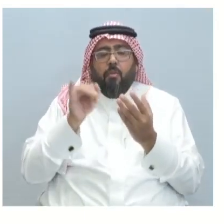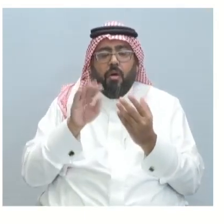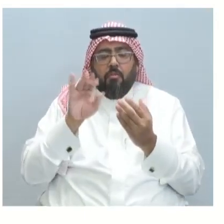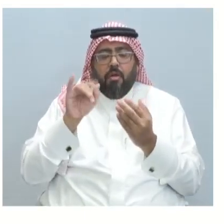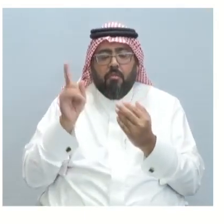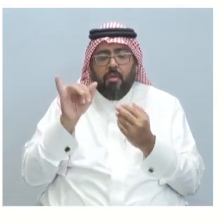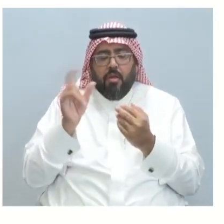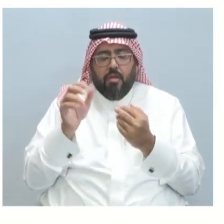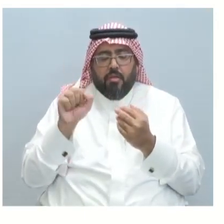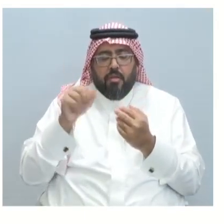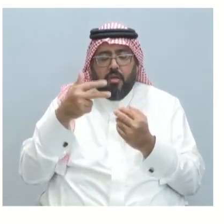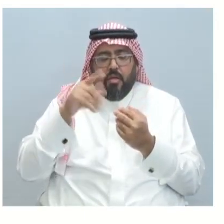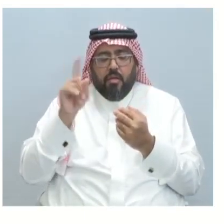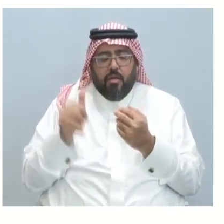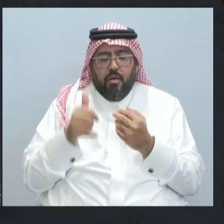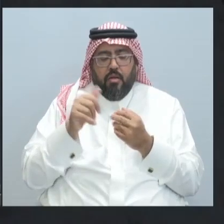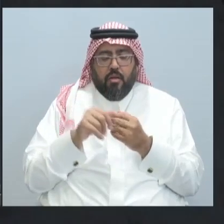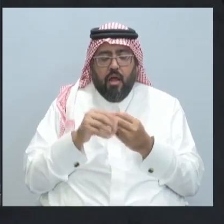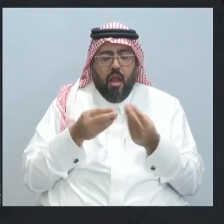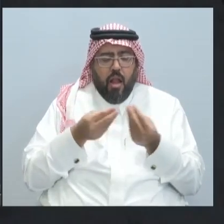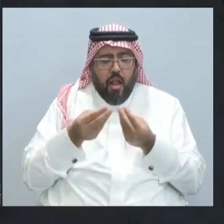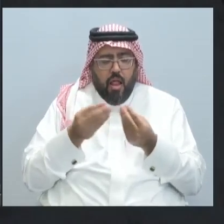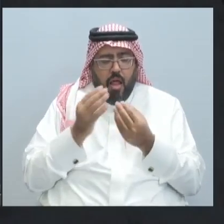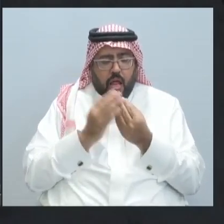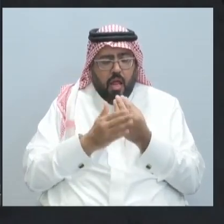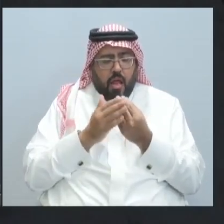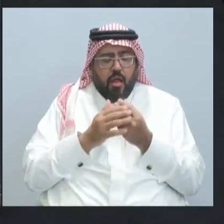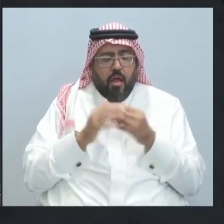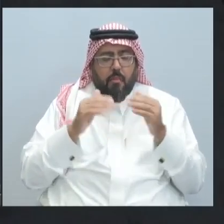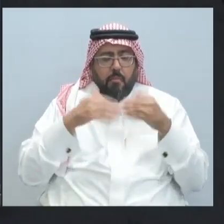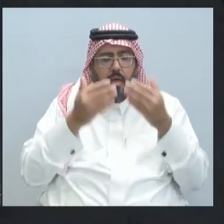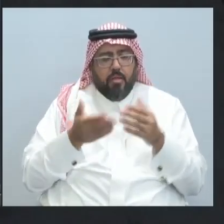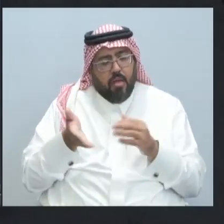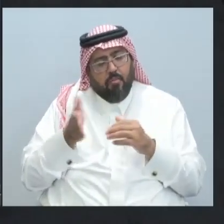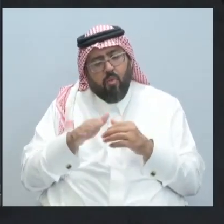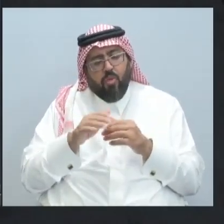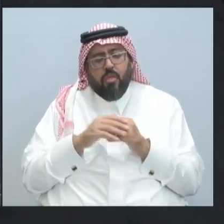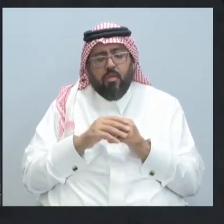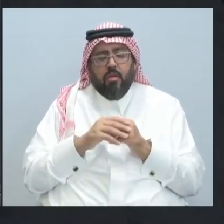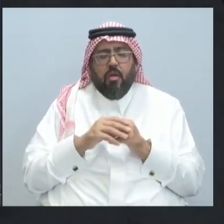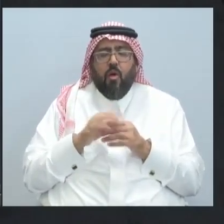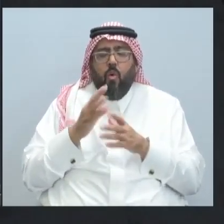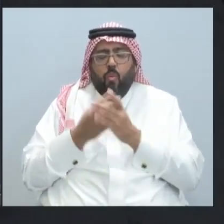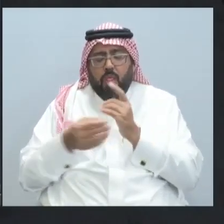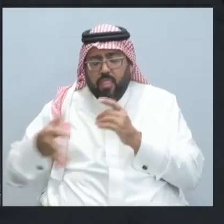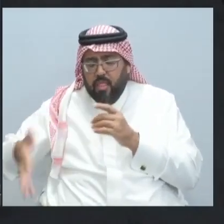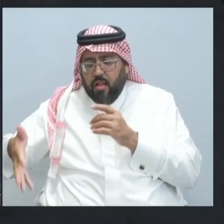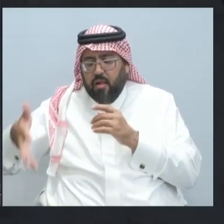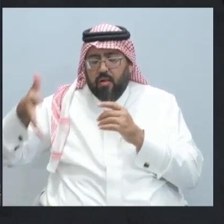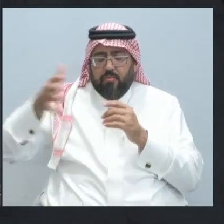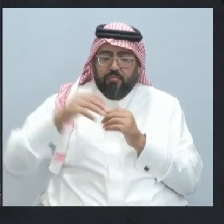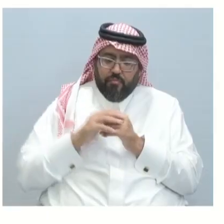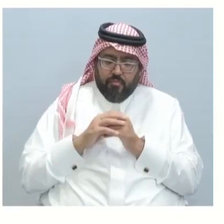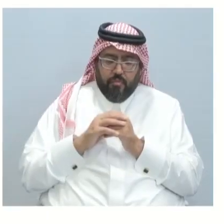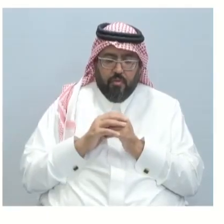ربياني صغيرا فاحسن لهؤلاء الاولاد حتى بعد ذلك يحسنان يحسنون اليك